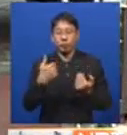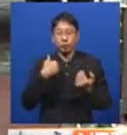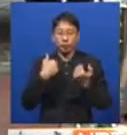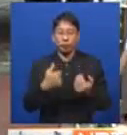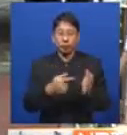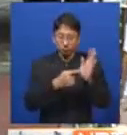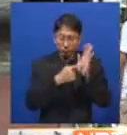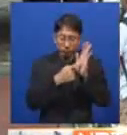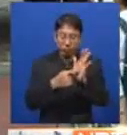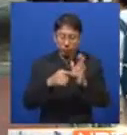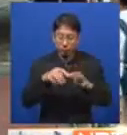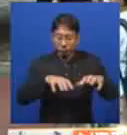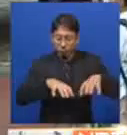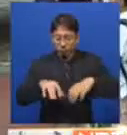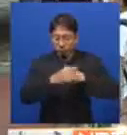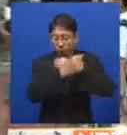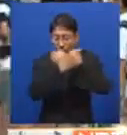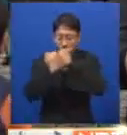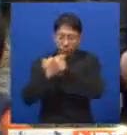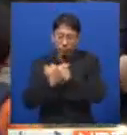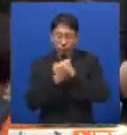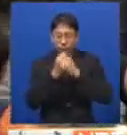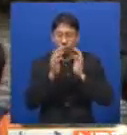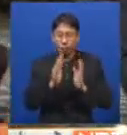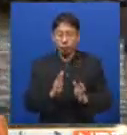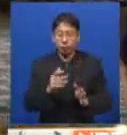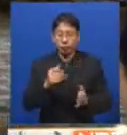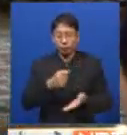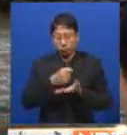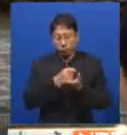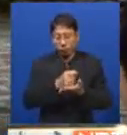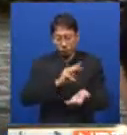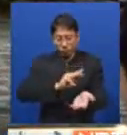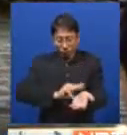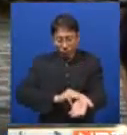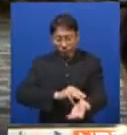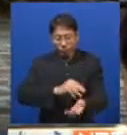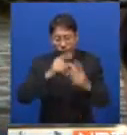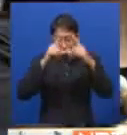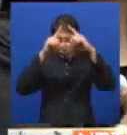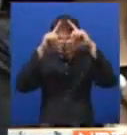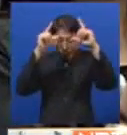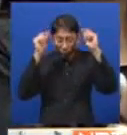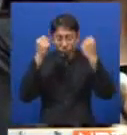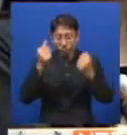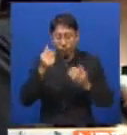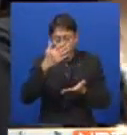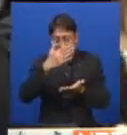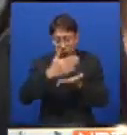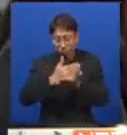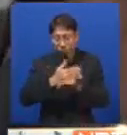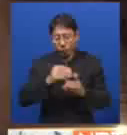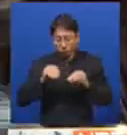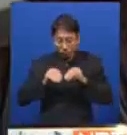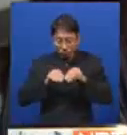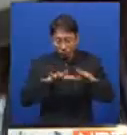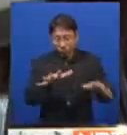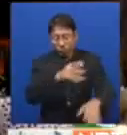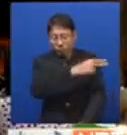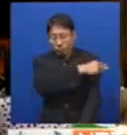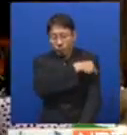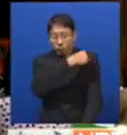ยเน้นการควบคุมการป้องกันการติดเชื้อของเจ้าหน้าที่แพทย์พยาบาลและยับยั้งการแพร่เชื้อโรคตามโรงพยาบาล